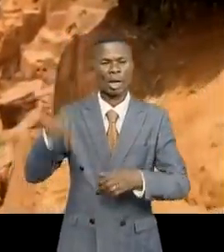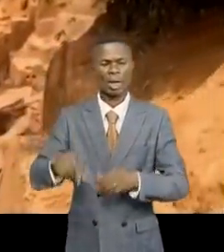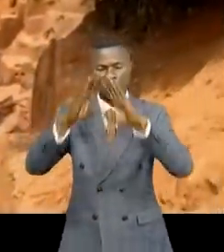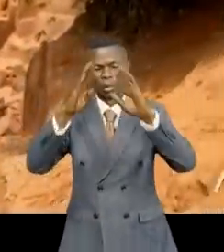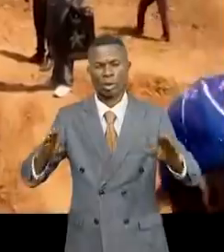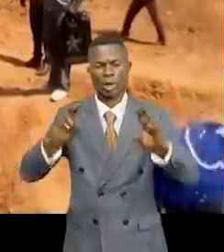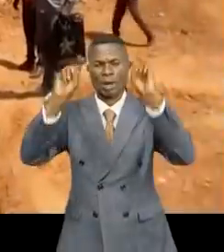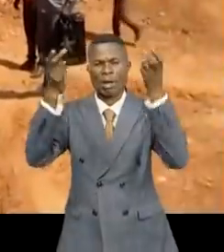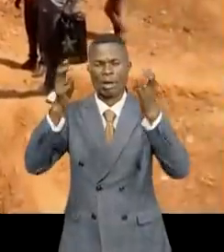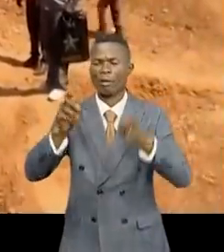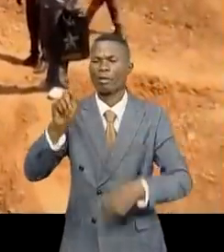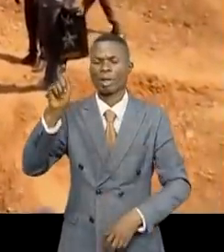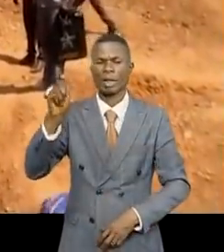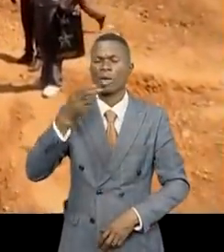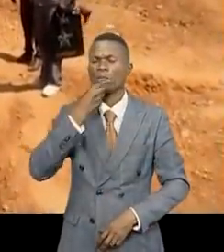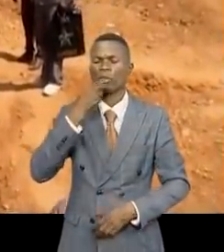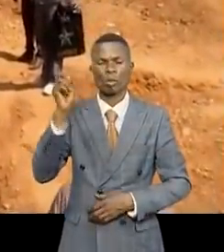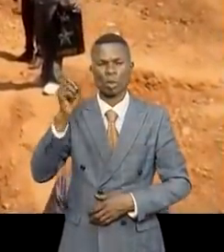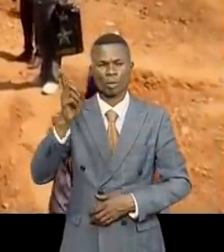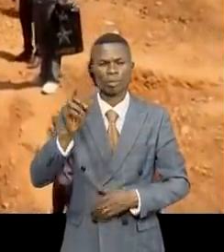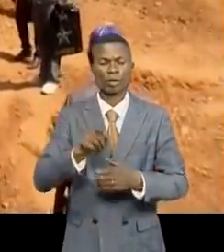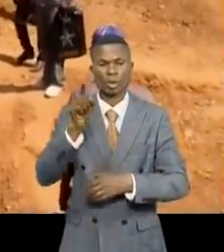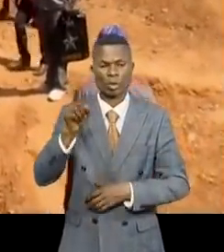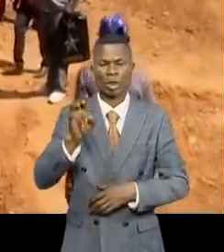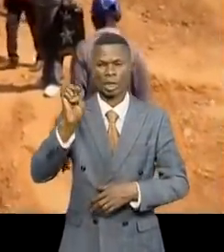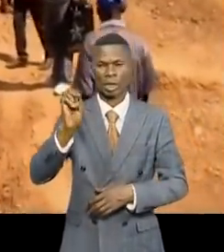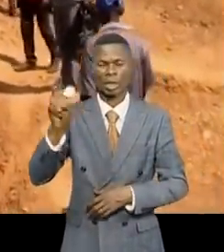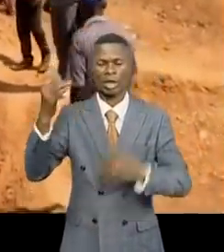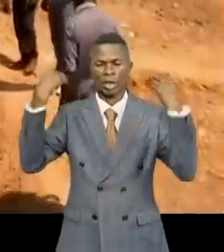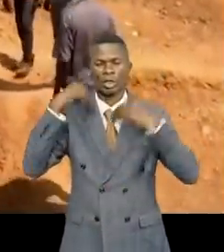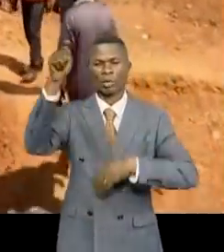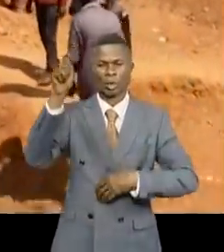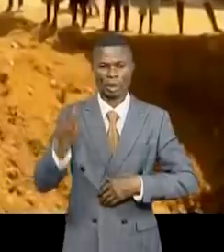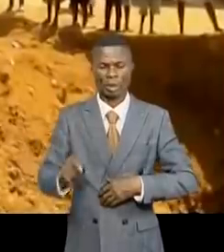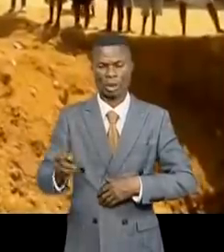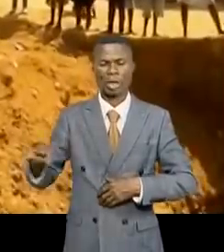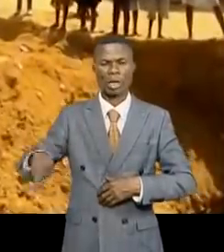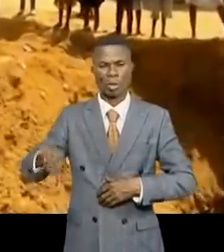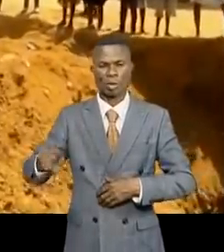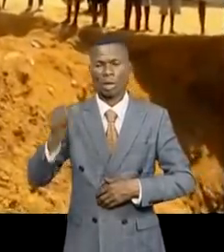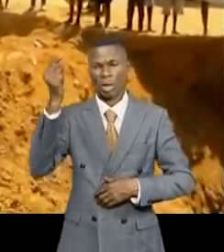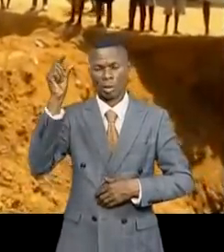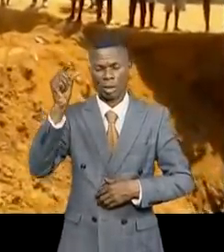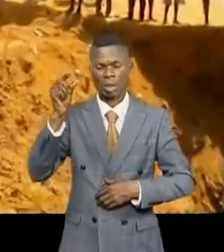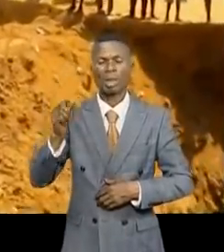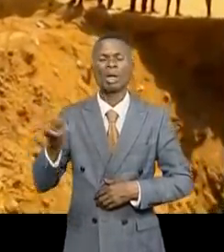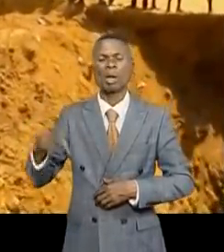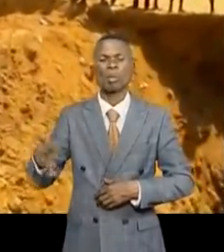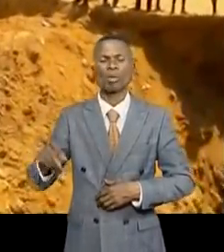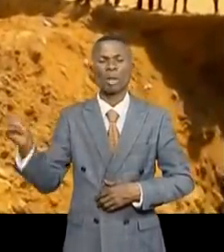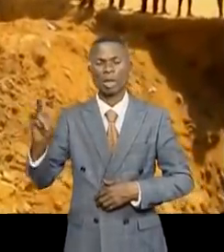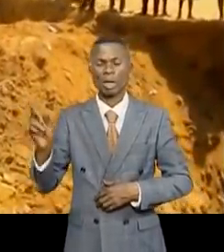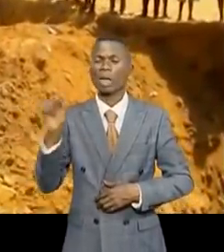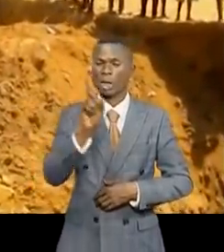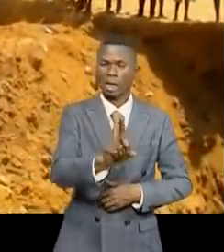pleine ville de Tikapa. Evariste Machochompang, chef de division mines et géologie, province du Kasaï, est descendu ce